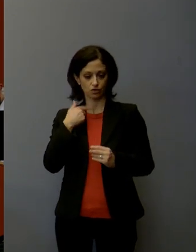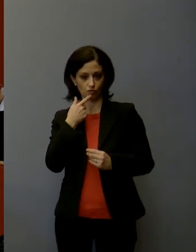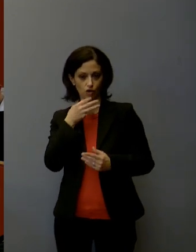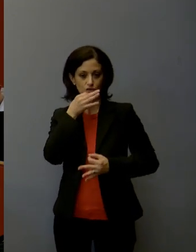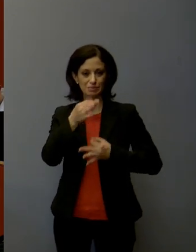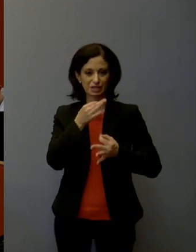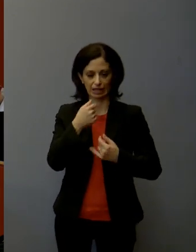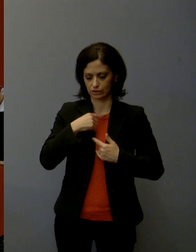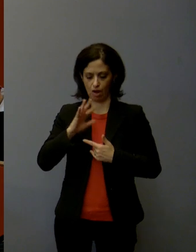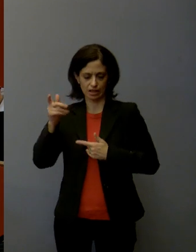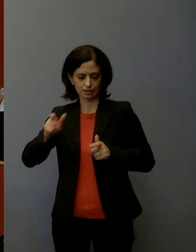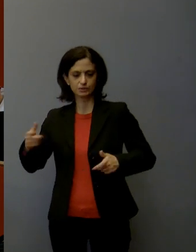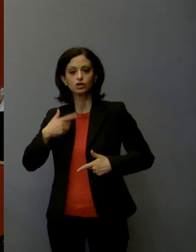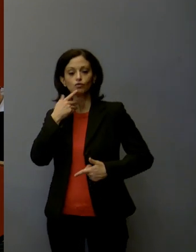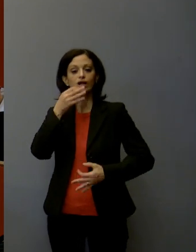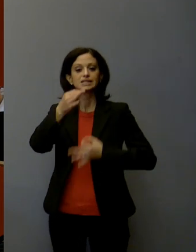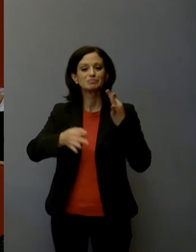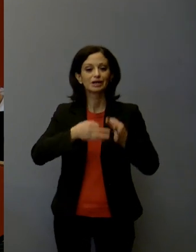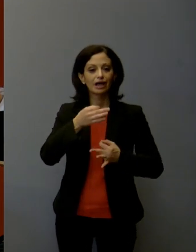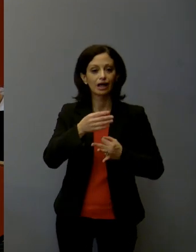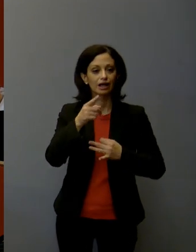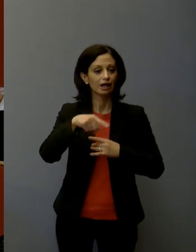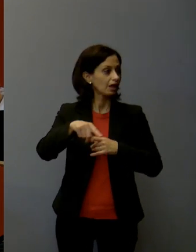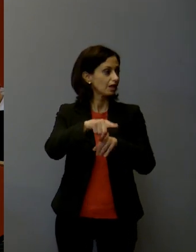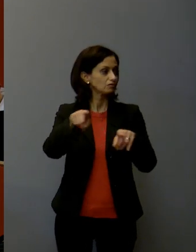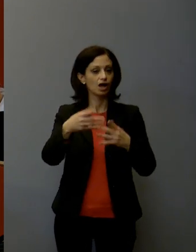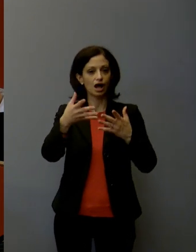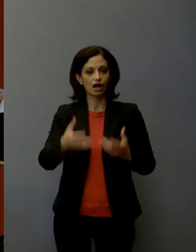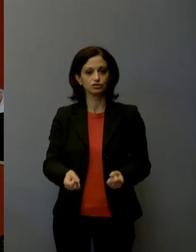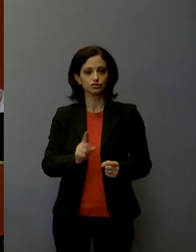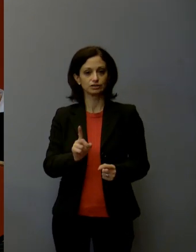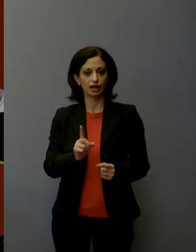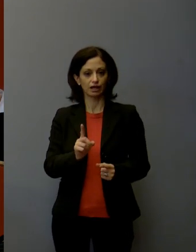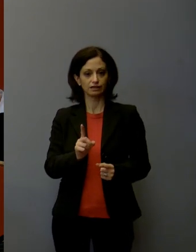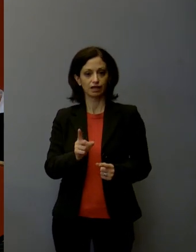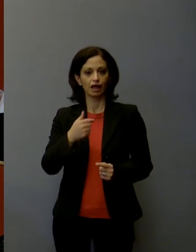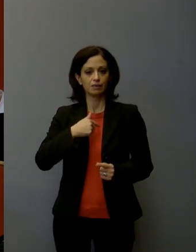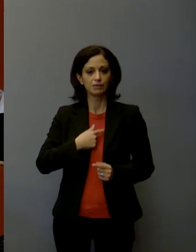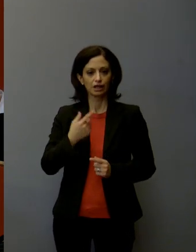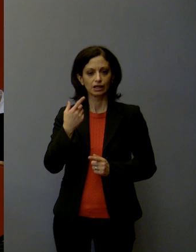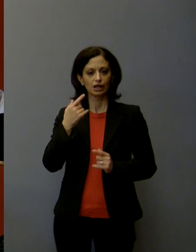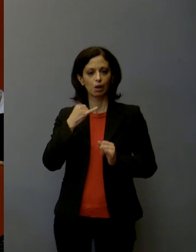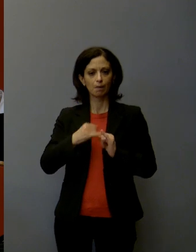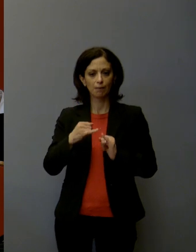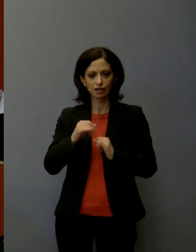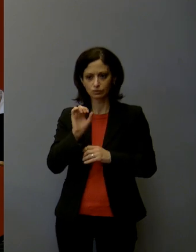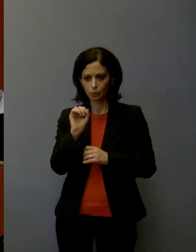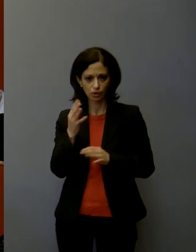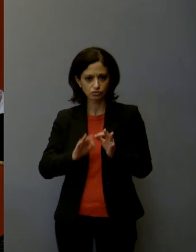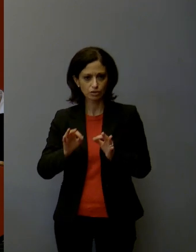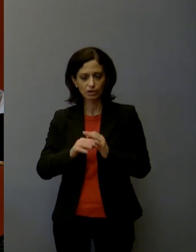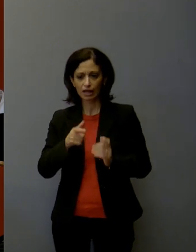o qualcun altro e lei non consente che venga spiegato perché io è un quarto d'ora che mi sgolo chiedendo di poter fare un intervento